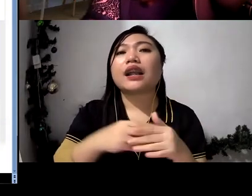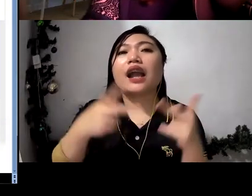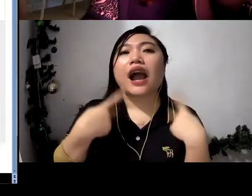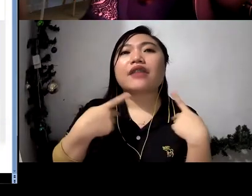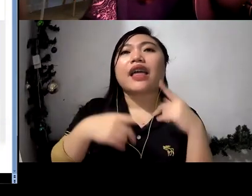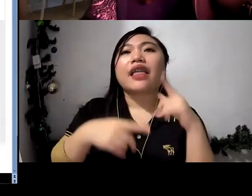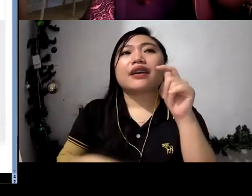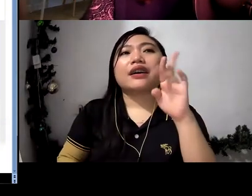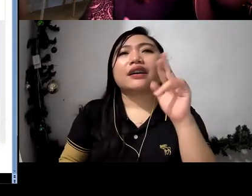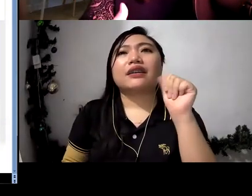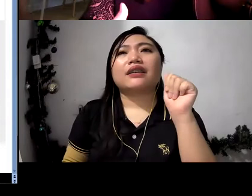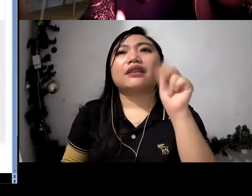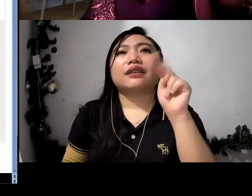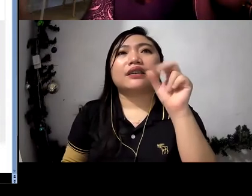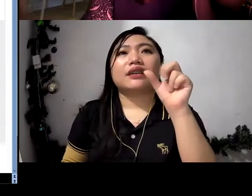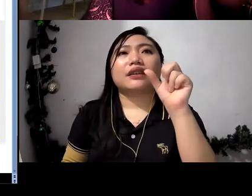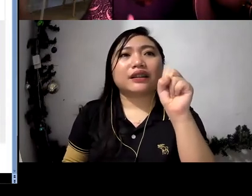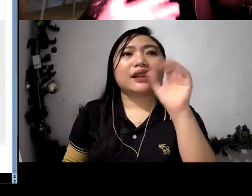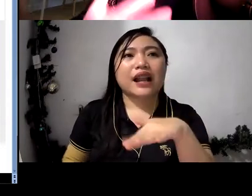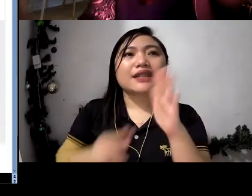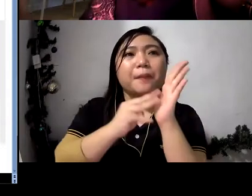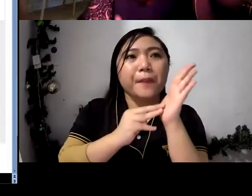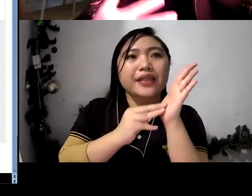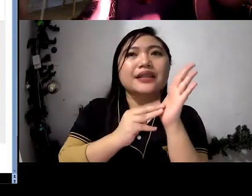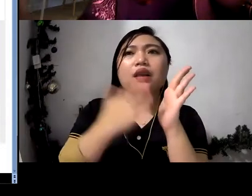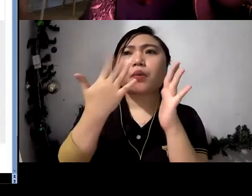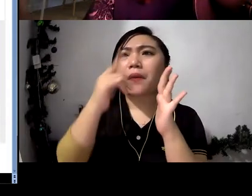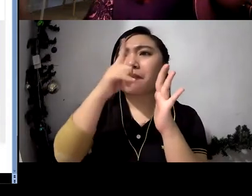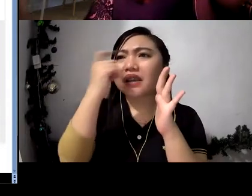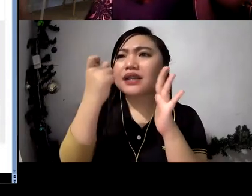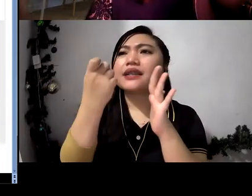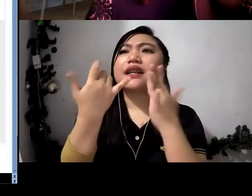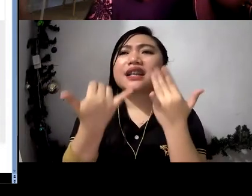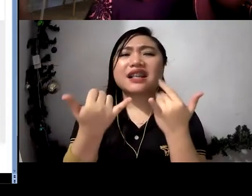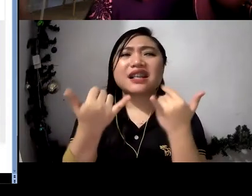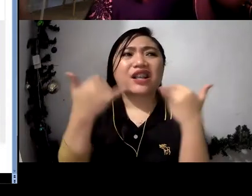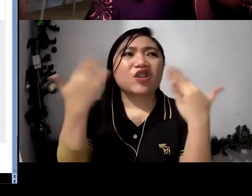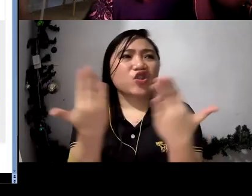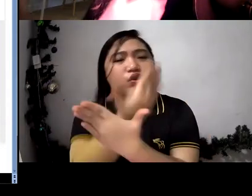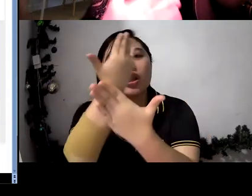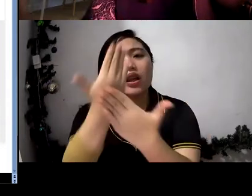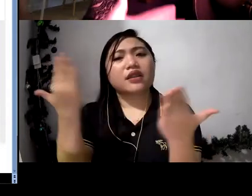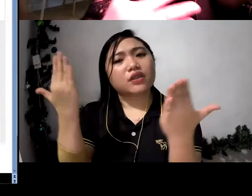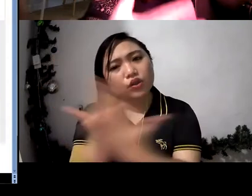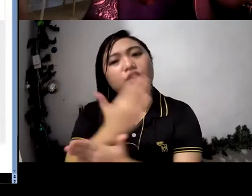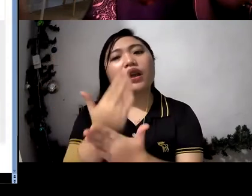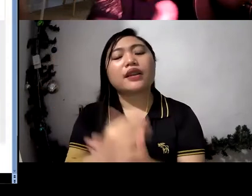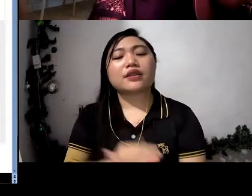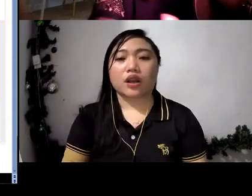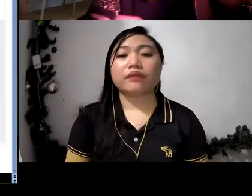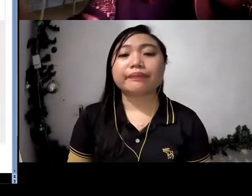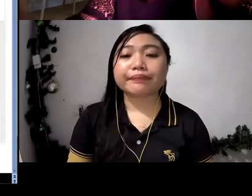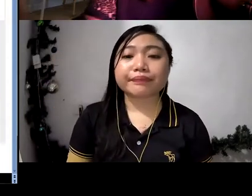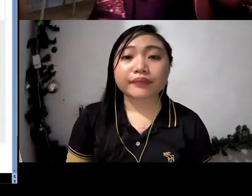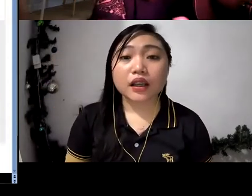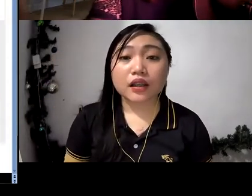no? Kasi those are again emerging na discipline na lumalabas kasi we are